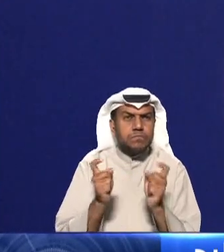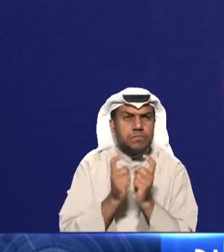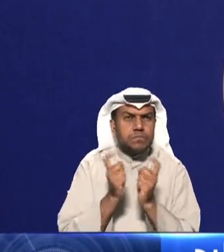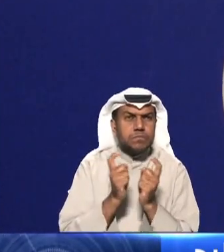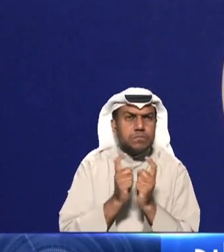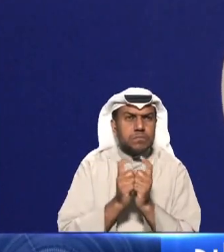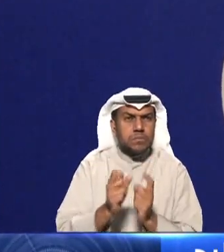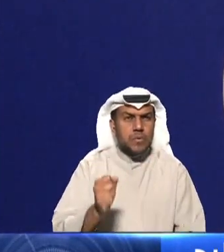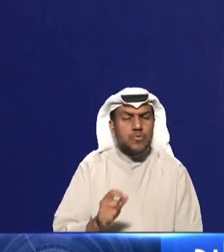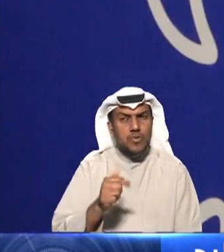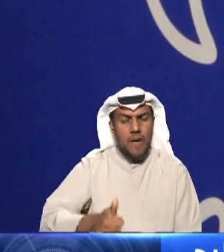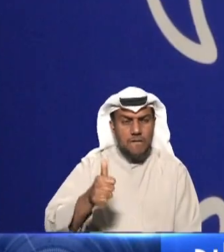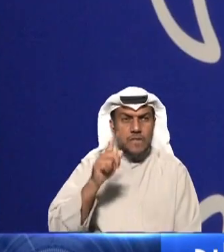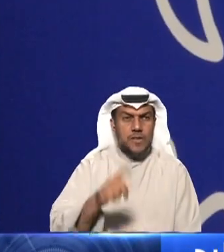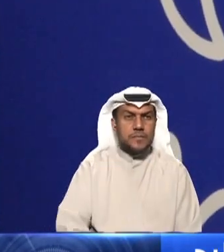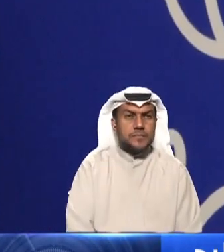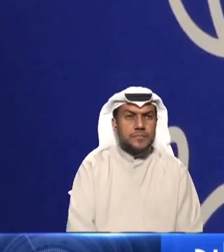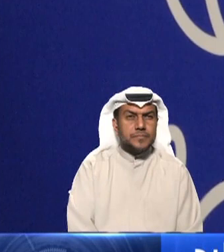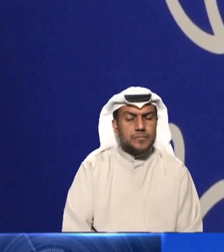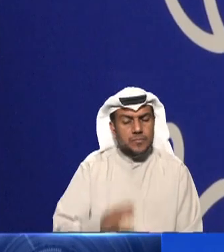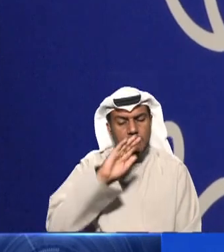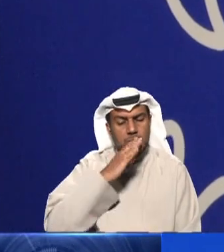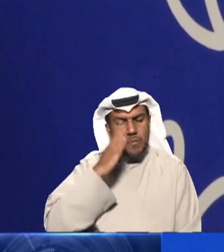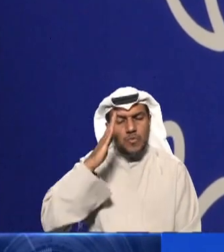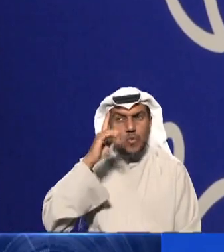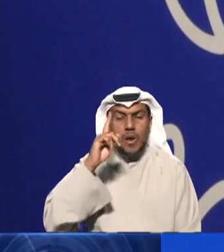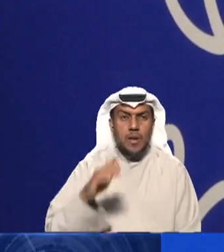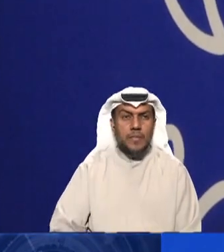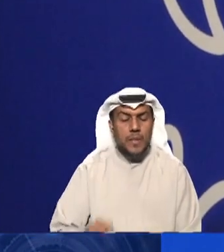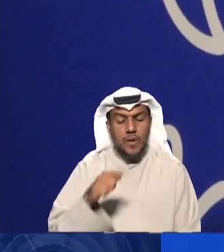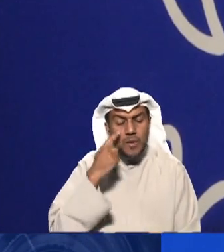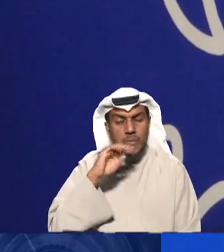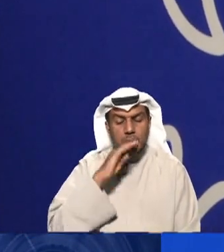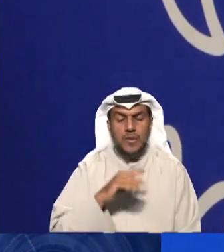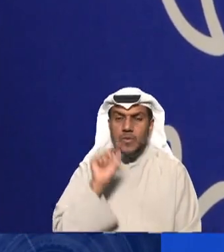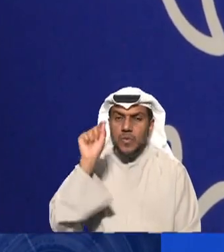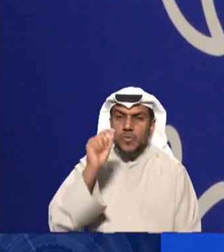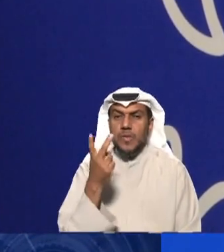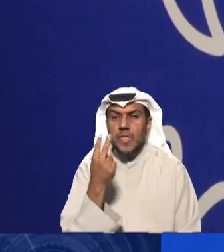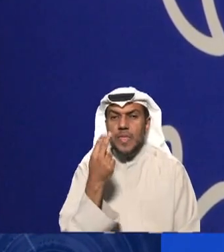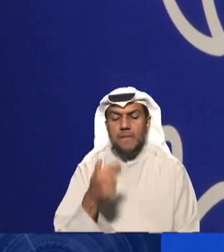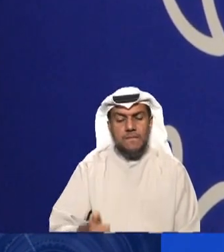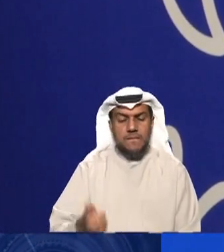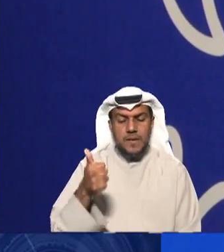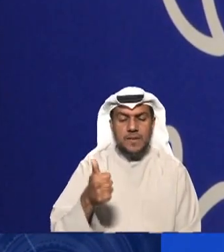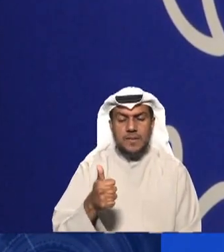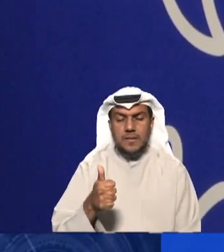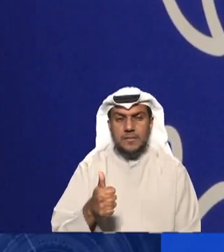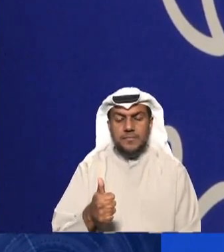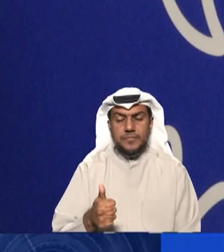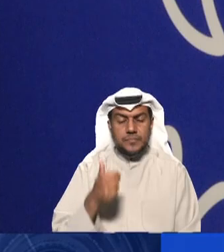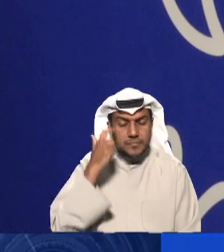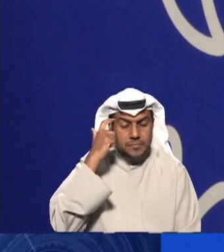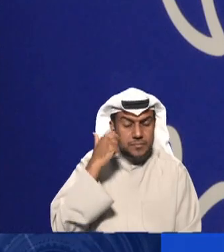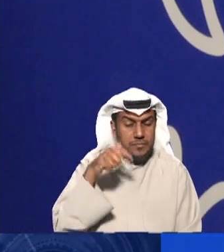وإن شاء الله النهاية تحسن إن شاء الله. الحمد لله وشكرك يا رب العالمين على اليوم حصدنا نقطتين من فريق هونغ كونغ. طبعا اليوم